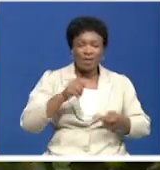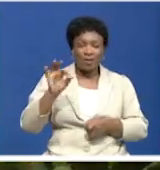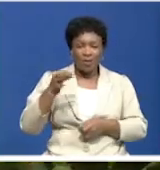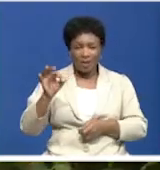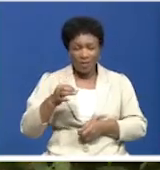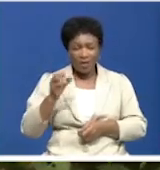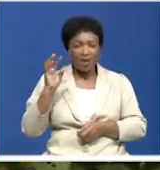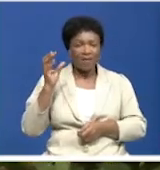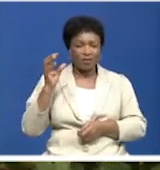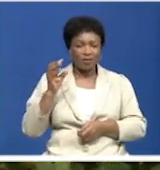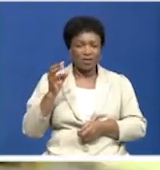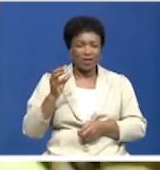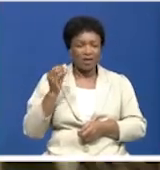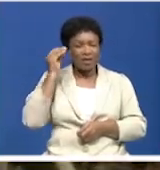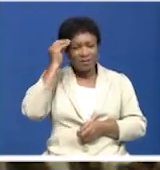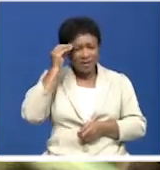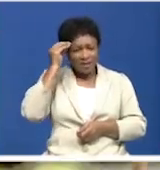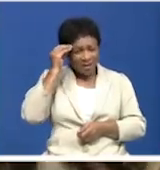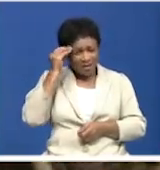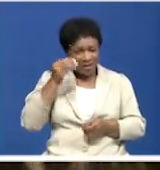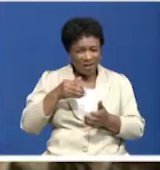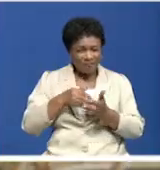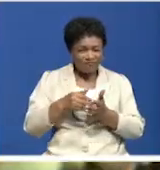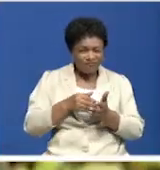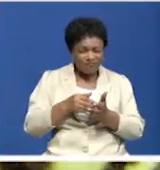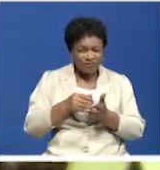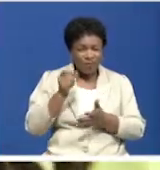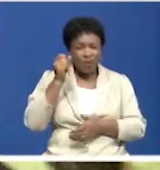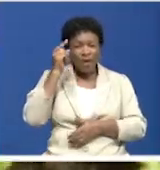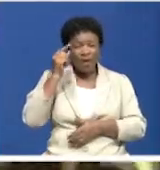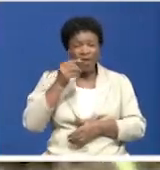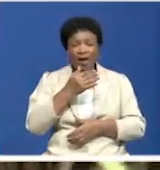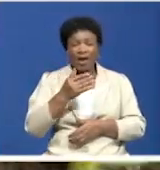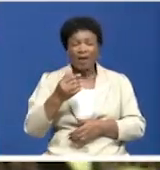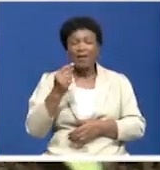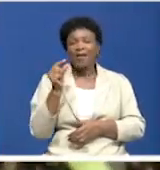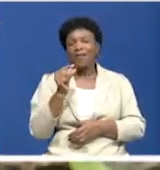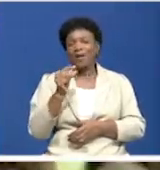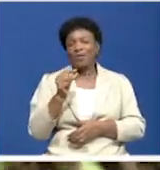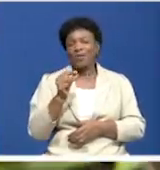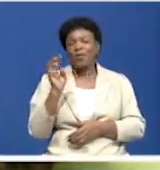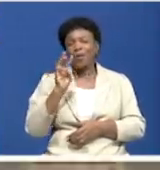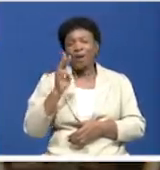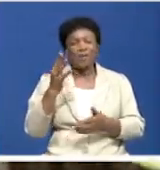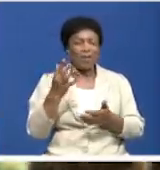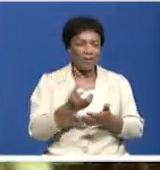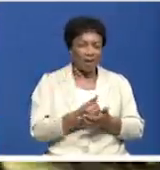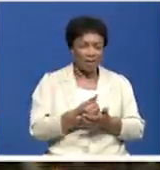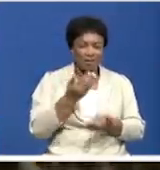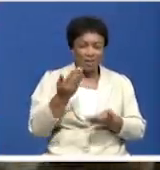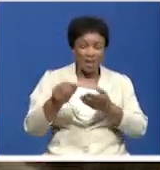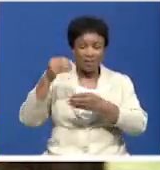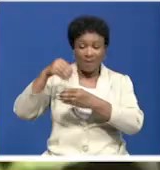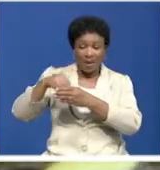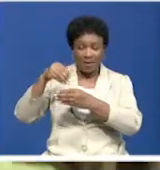mbogi kumu na nadh haria Duni Ya uela wa aina Ya mbu na wapi mk ima atap na jins Ya kuip kul